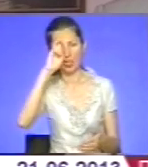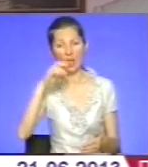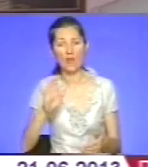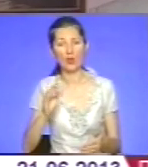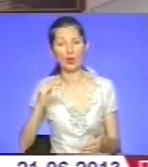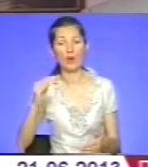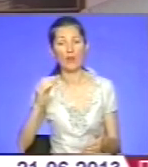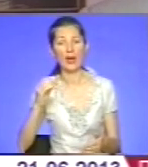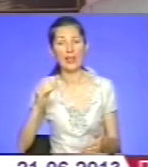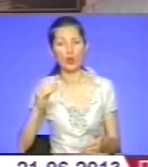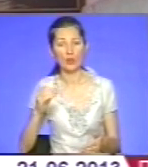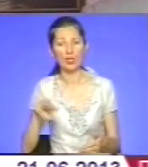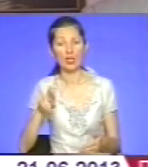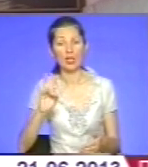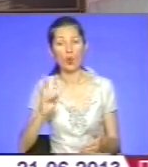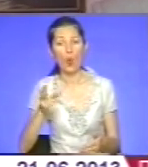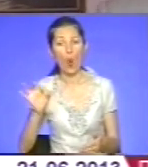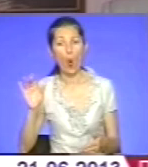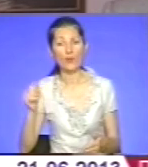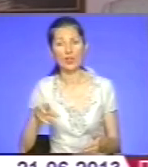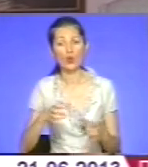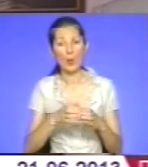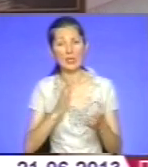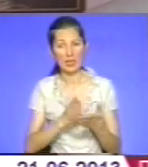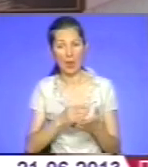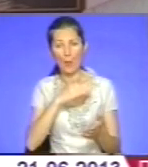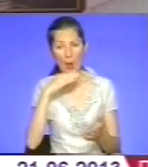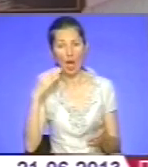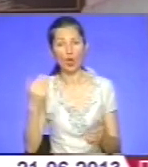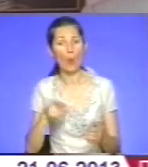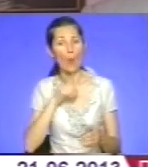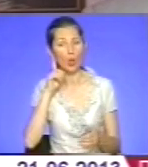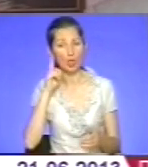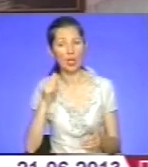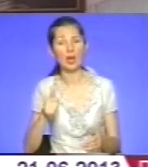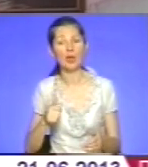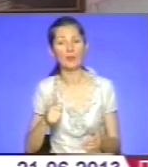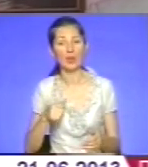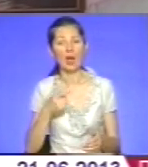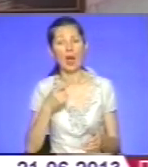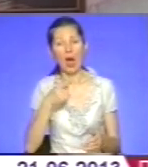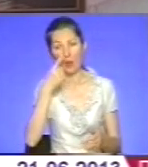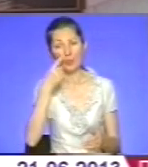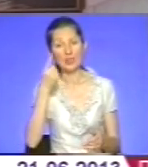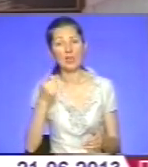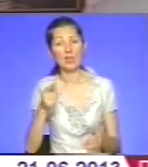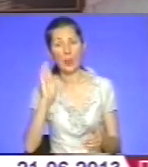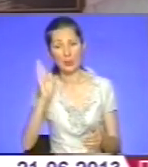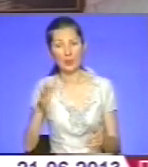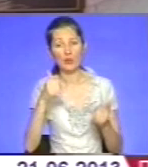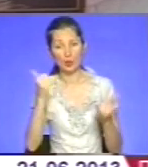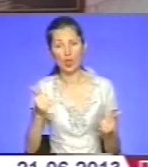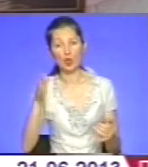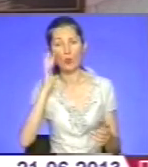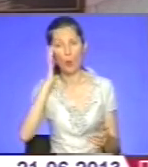є дуже багато молодих, а я вважав би не просто молодих, амбіційних, перспективних, по-сучасному